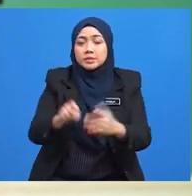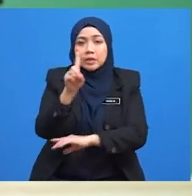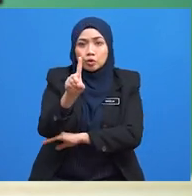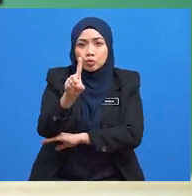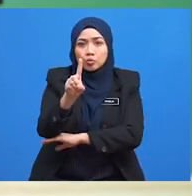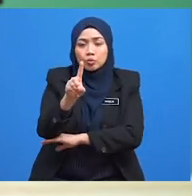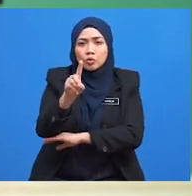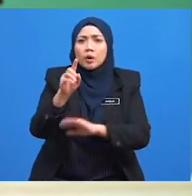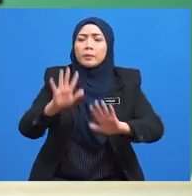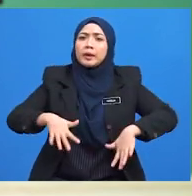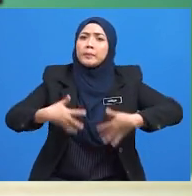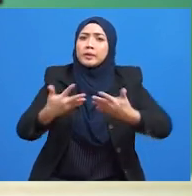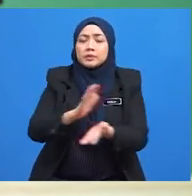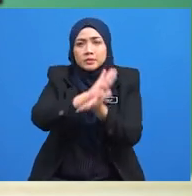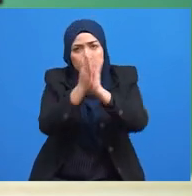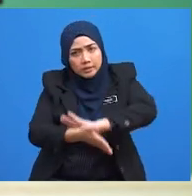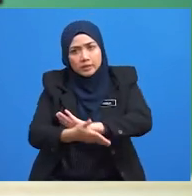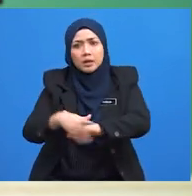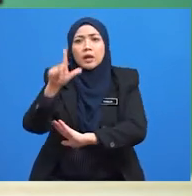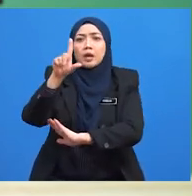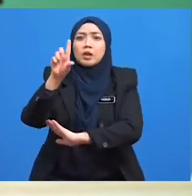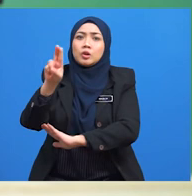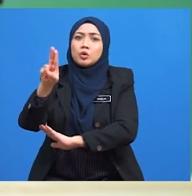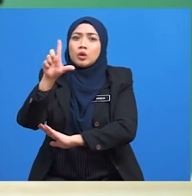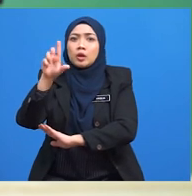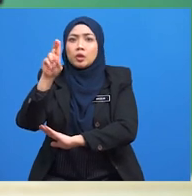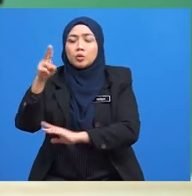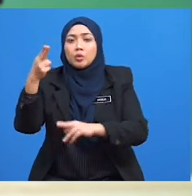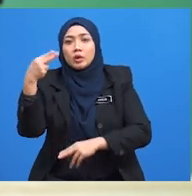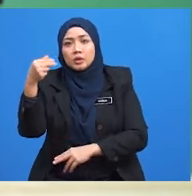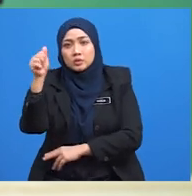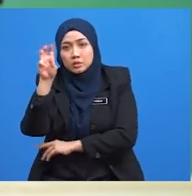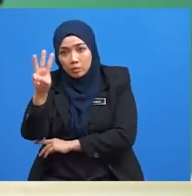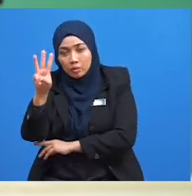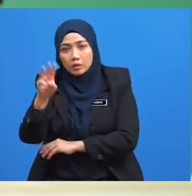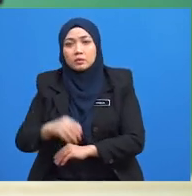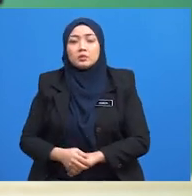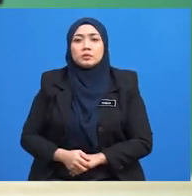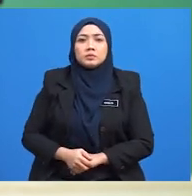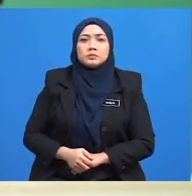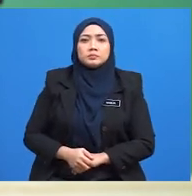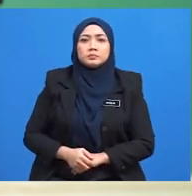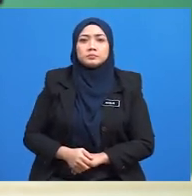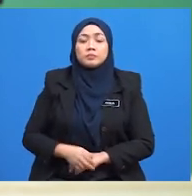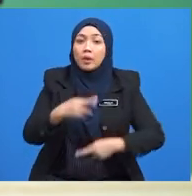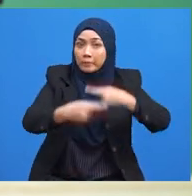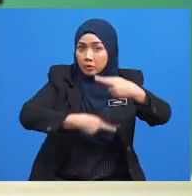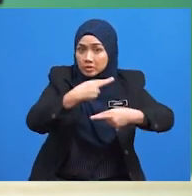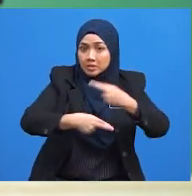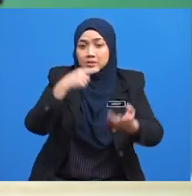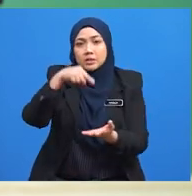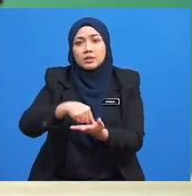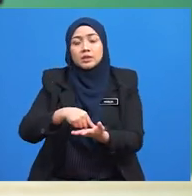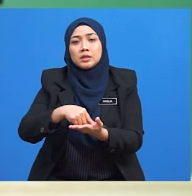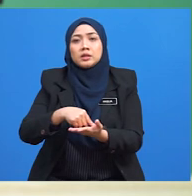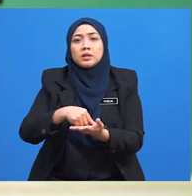menyebabkan berlakunya lulu hawa? Ya, bagus pelajar. Jawapannya ialah suhu. Proses lulu hawa